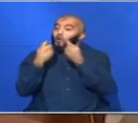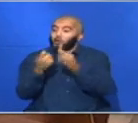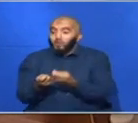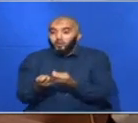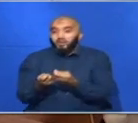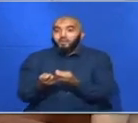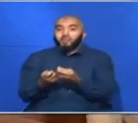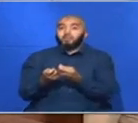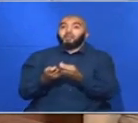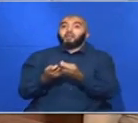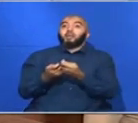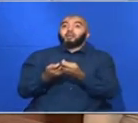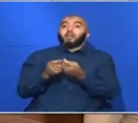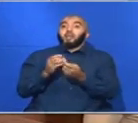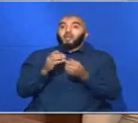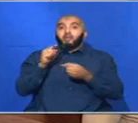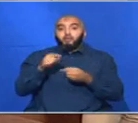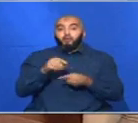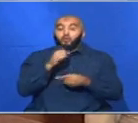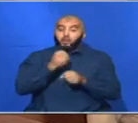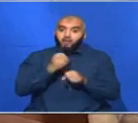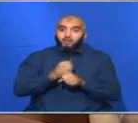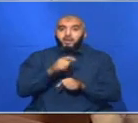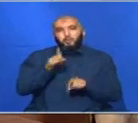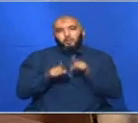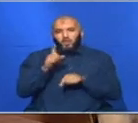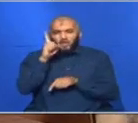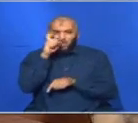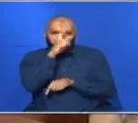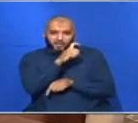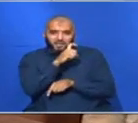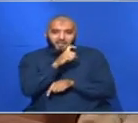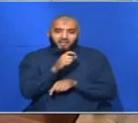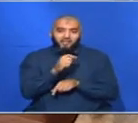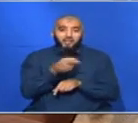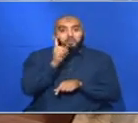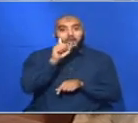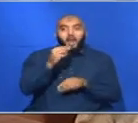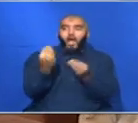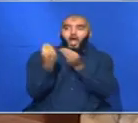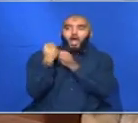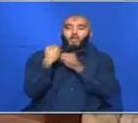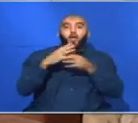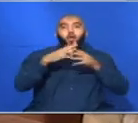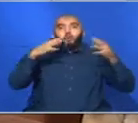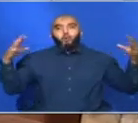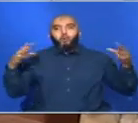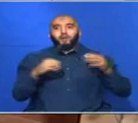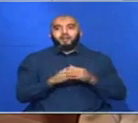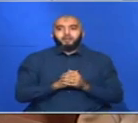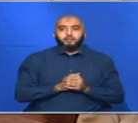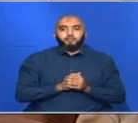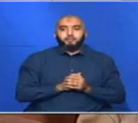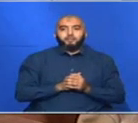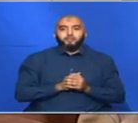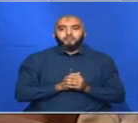فيها حرج وساره يعطينا عباده يقولنا او لن تكونوا متوضيه ولو كان صاحبنا يعني